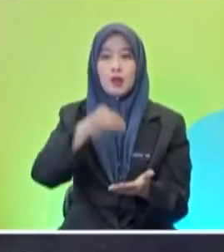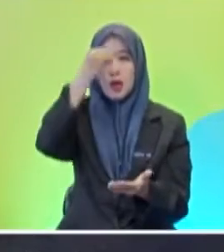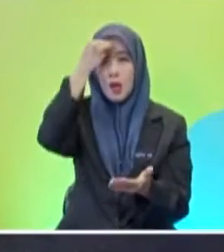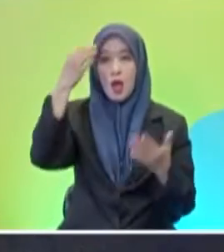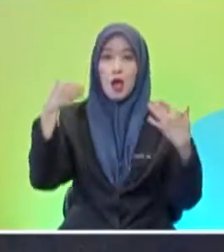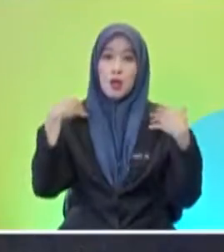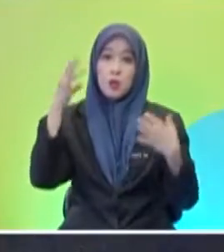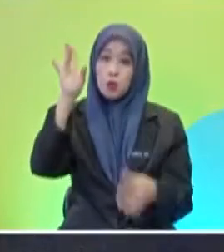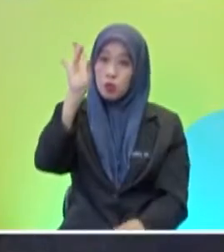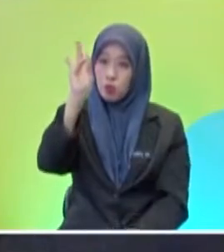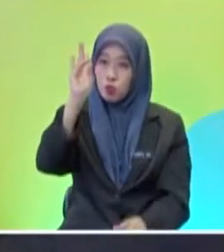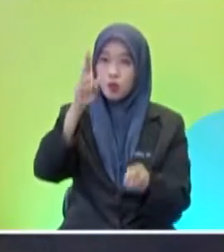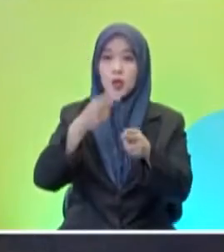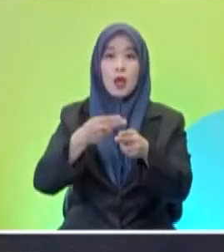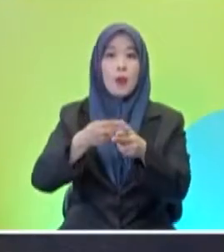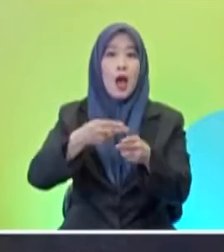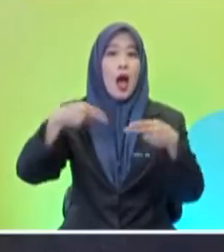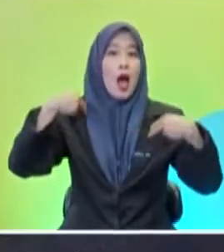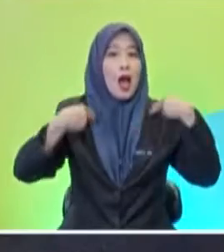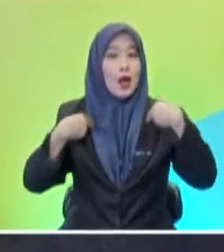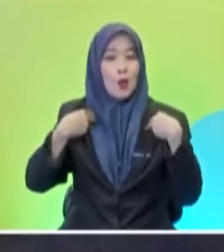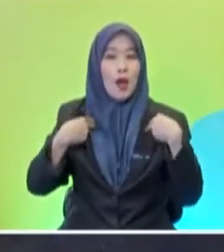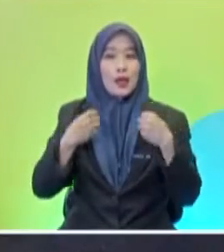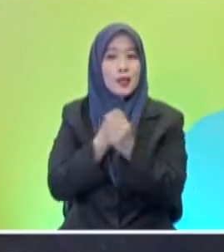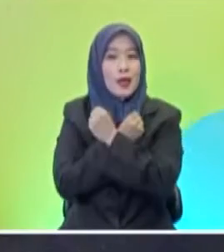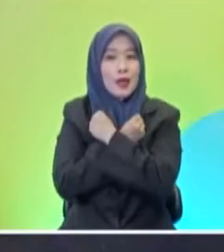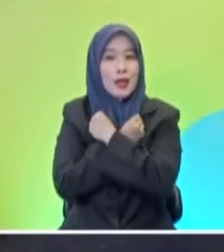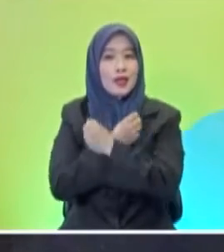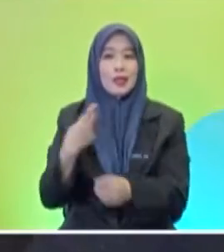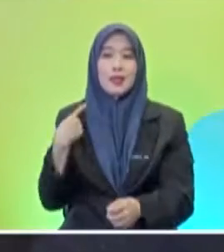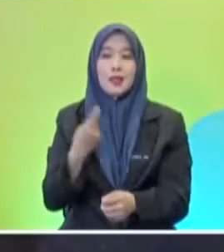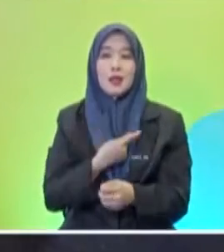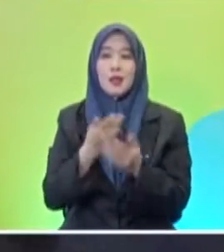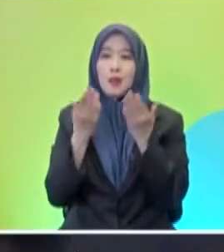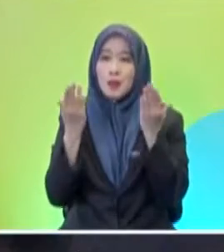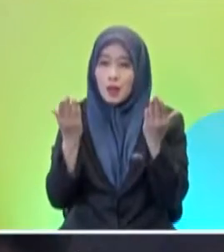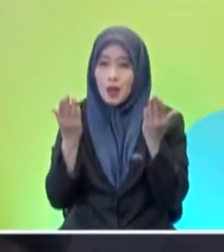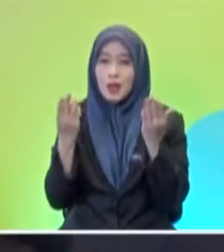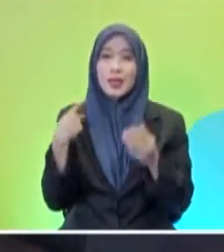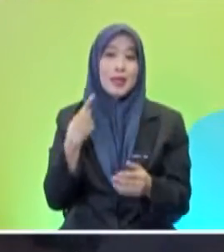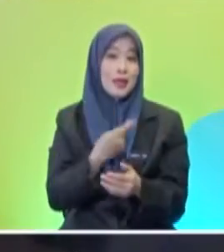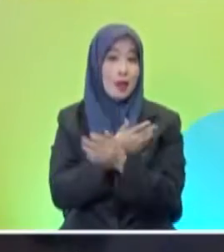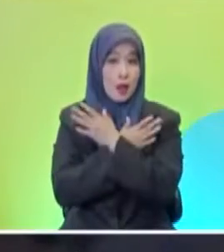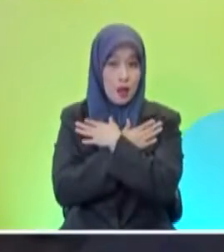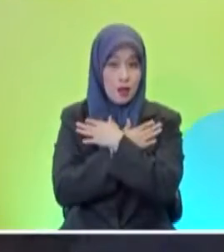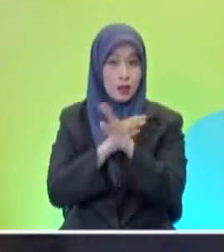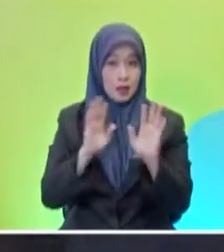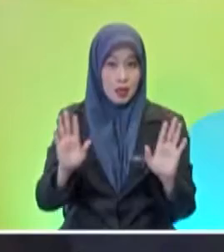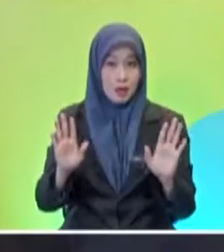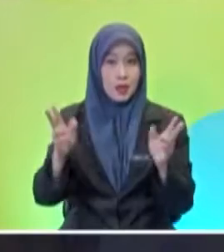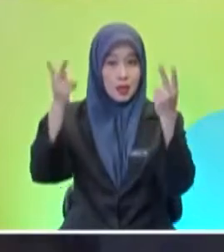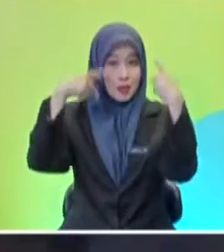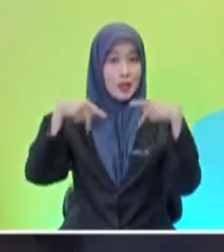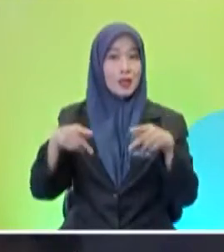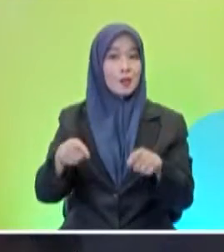haiwan peliharaan kesayangan kita. Alhamdulillah. Okay. Baiklah, kita rehat seketika. Kita kembali